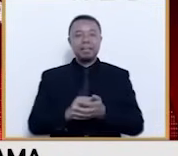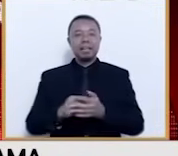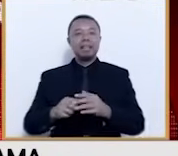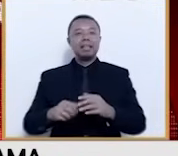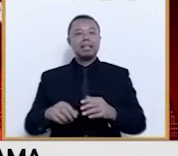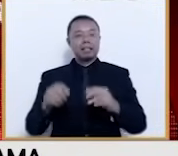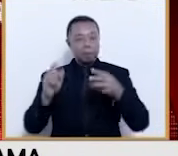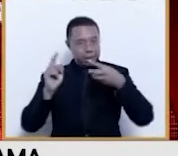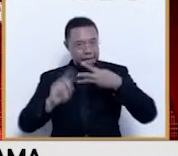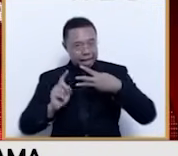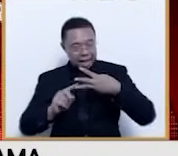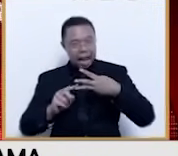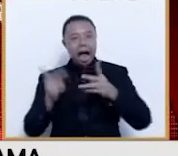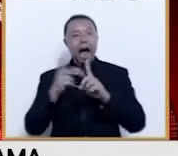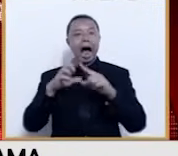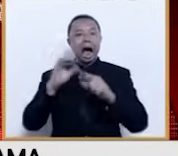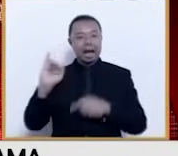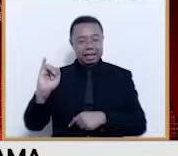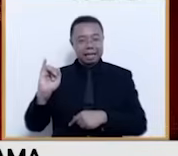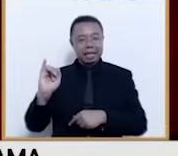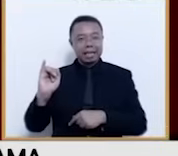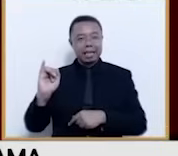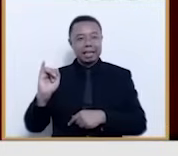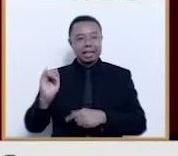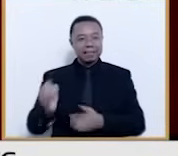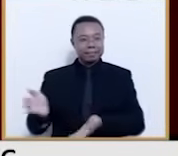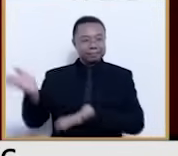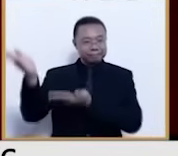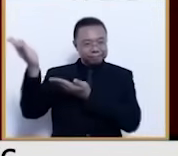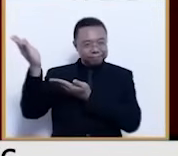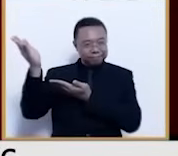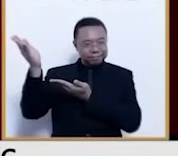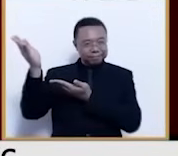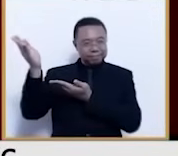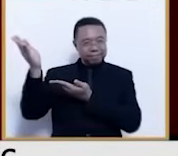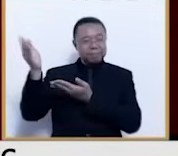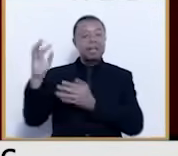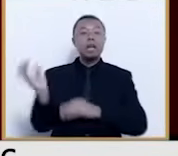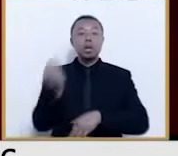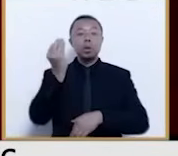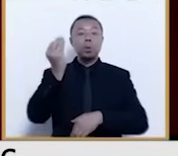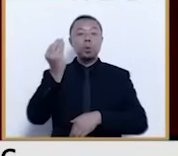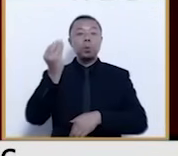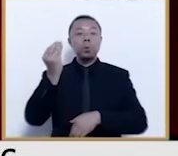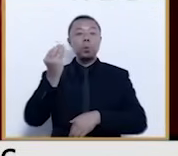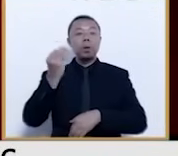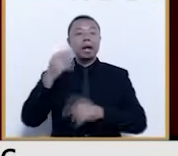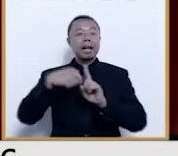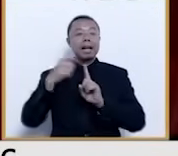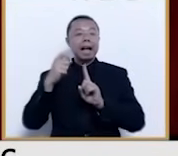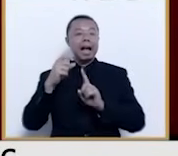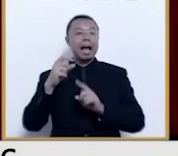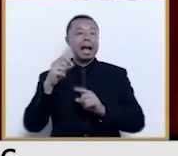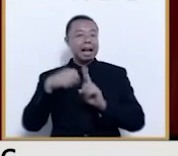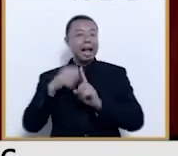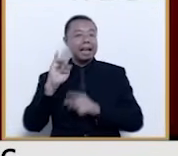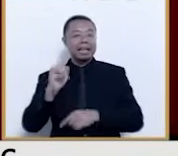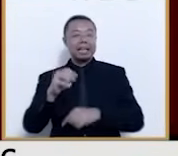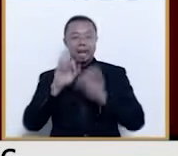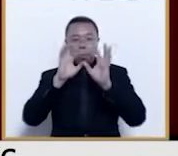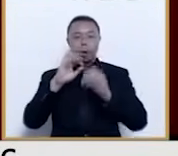Panelis ketiga, Hari Ara Huta Barat, SHMH, Ketua Komisi Informasi DKI